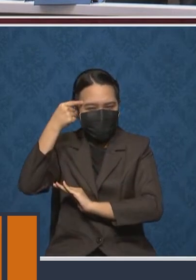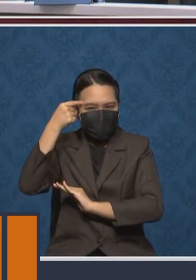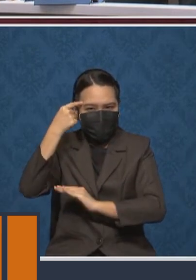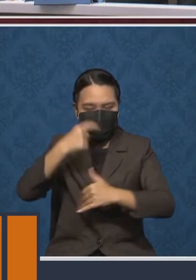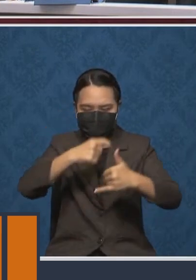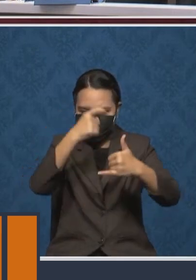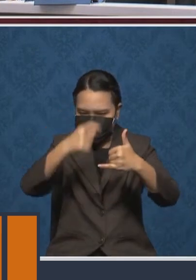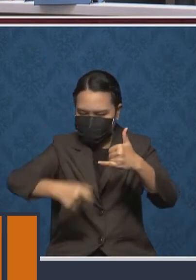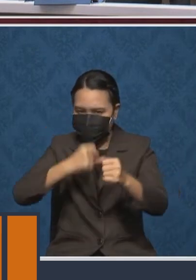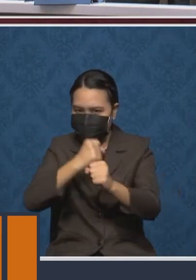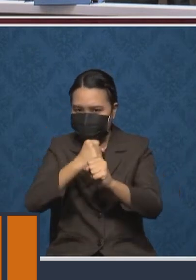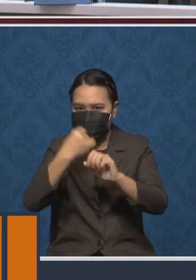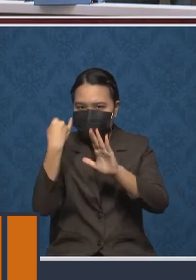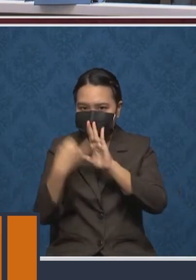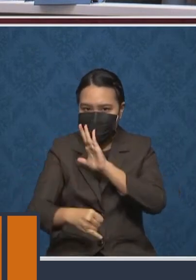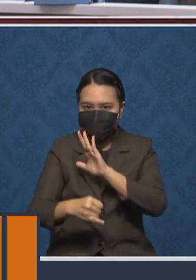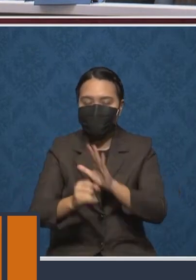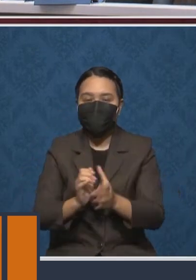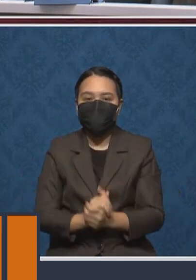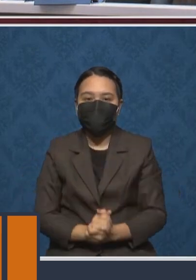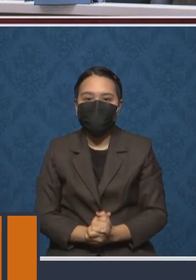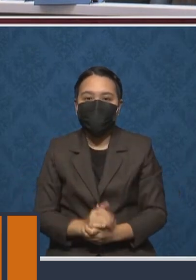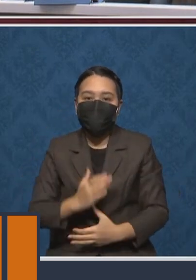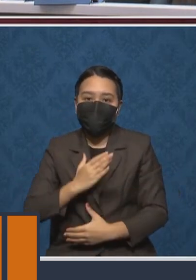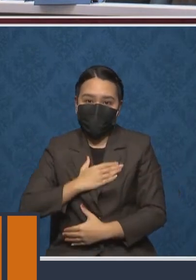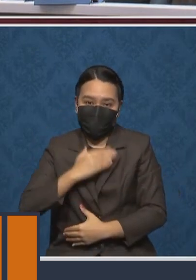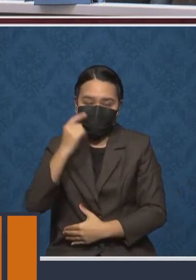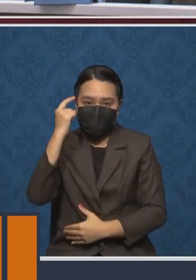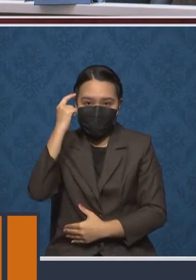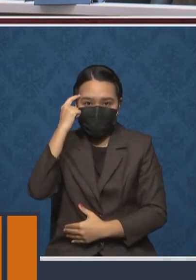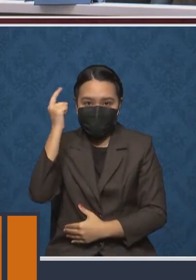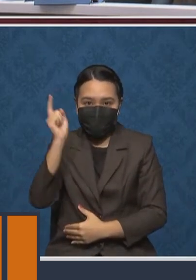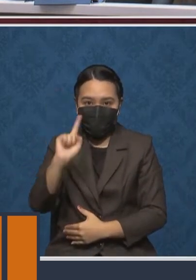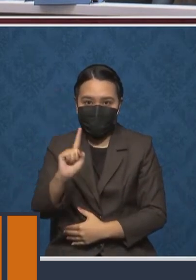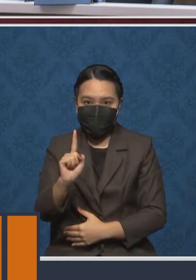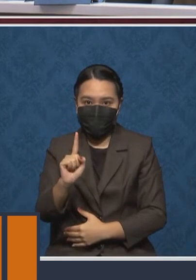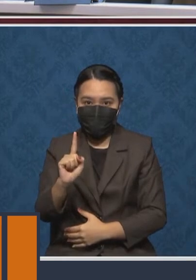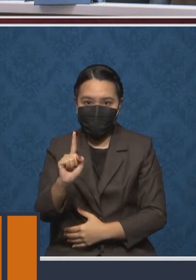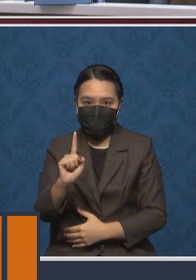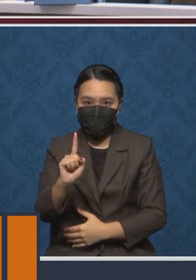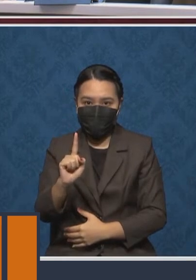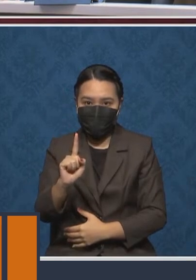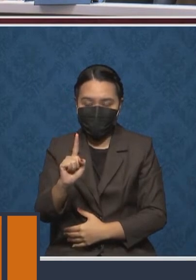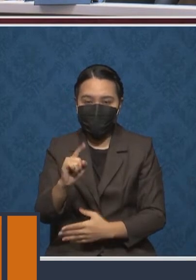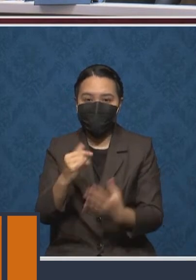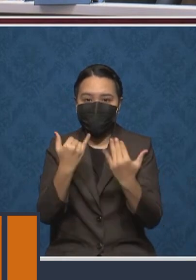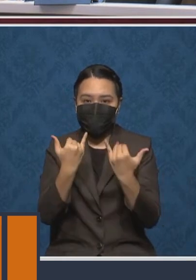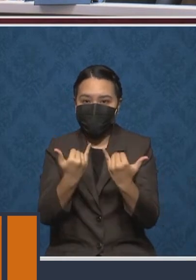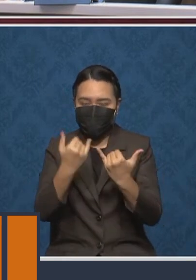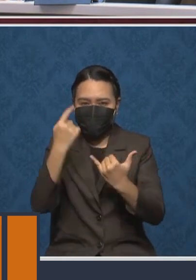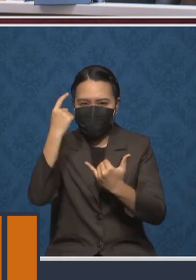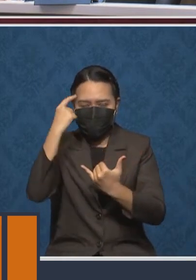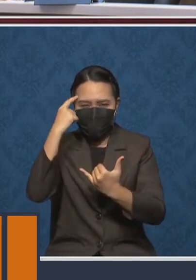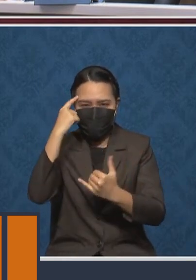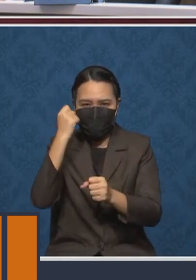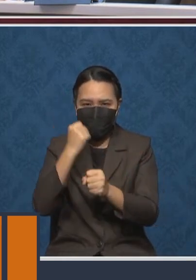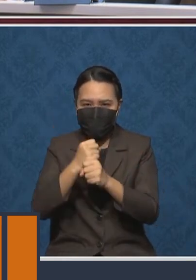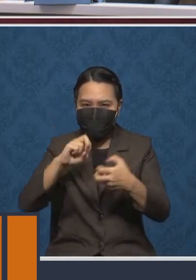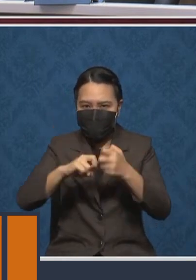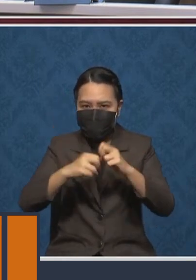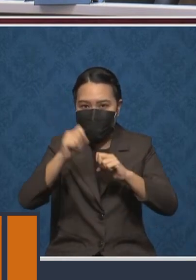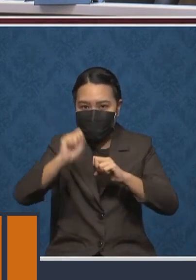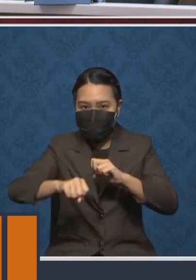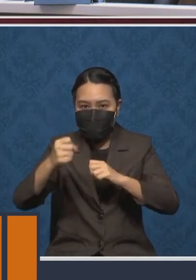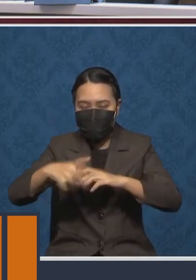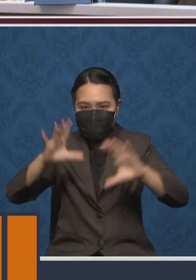นแรงนี่คือสิ่งที่ผมกำลังมองว่าเป็นจุดที่อยู่ใต้พรมนี้หรือเปล่าว่ารัฐบาลต้องการ